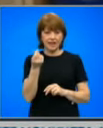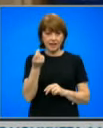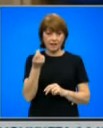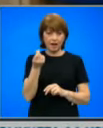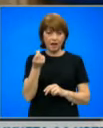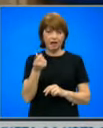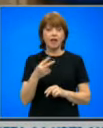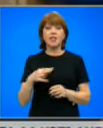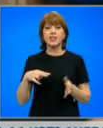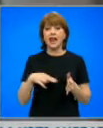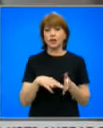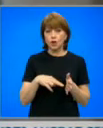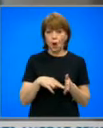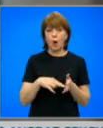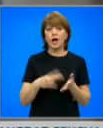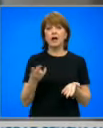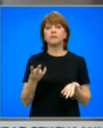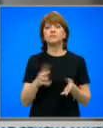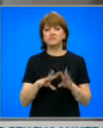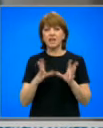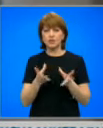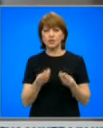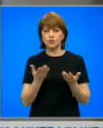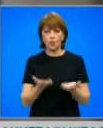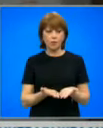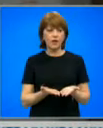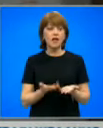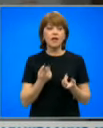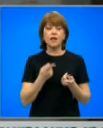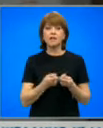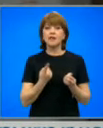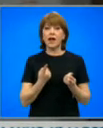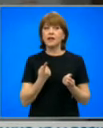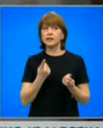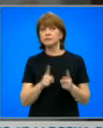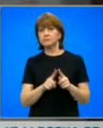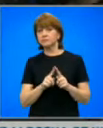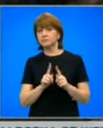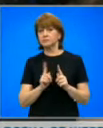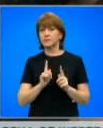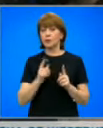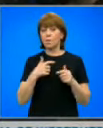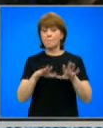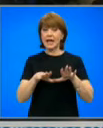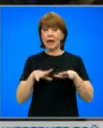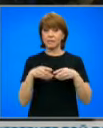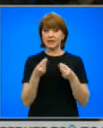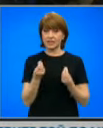на електроенергията, на енергоносителите, да бъдат поносими за българите. Аз